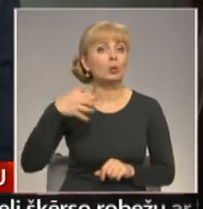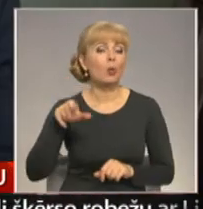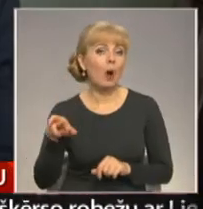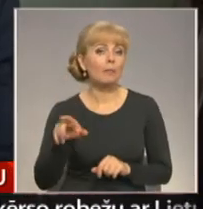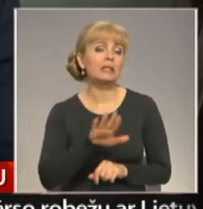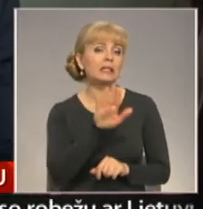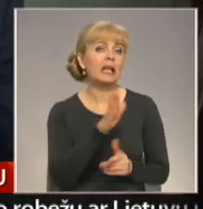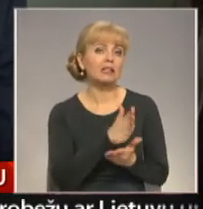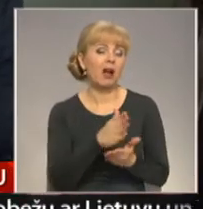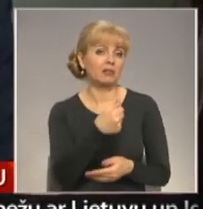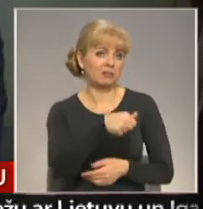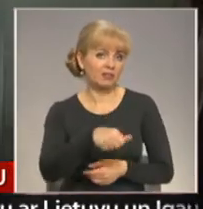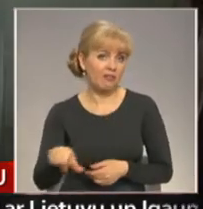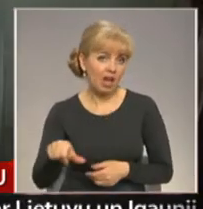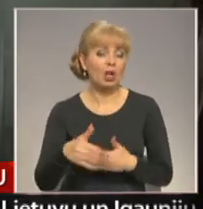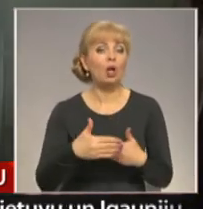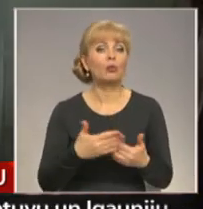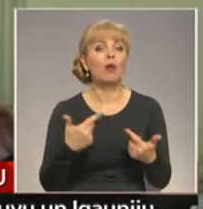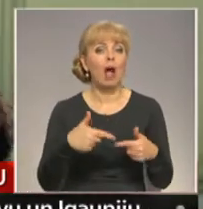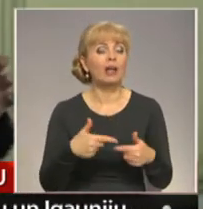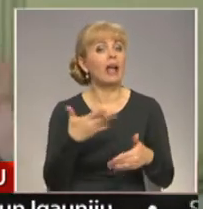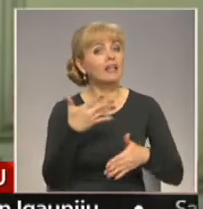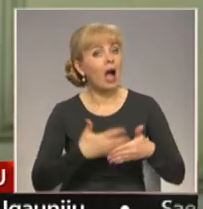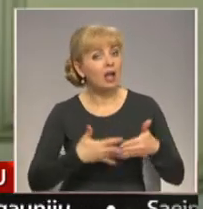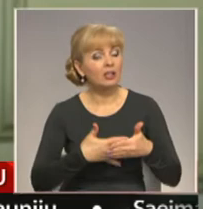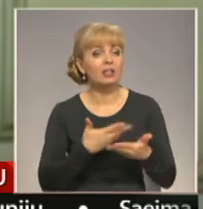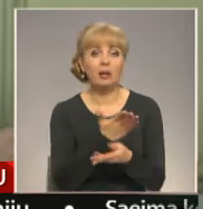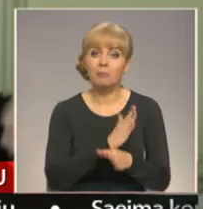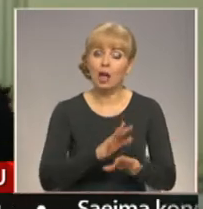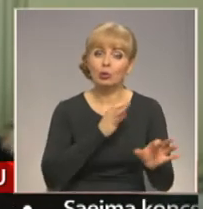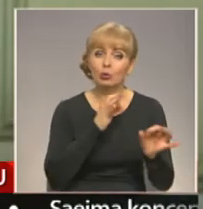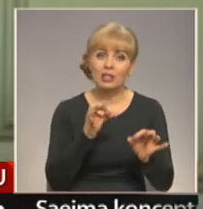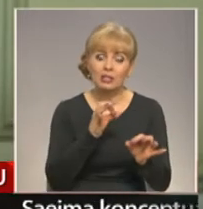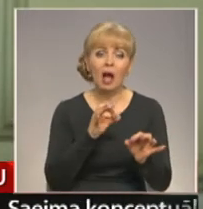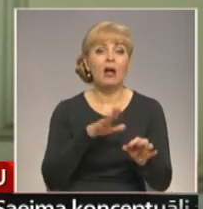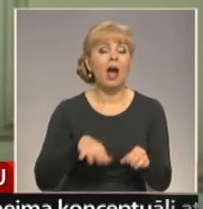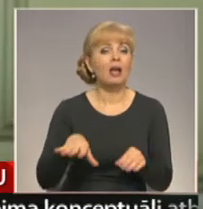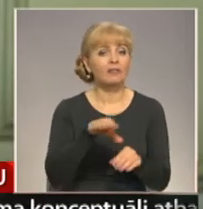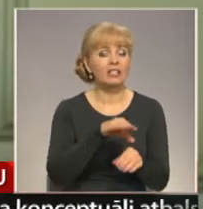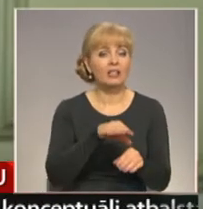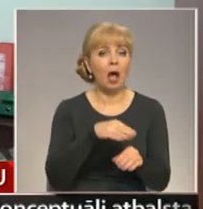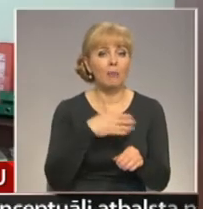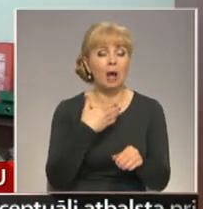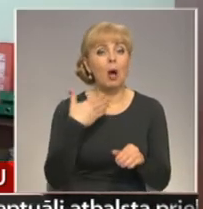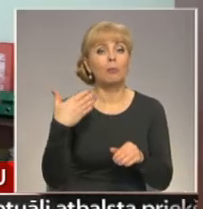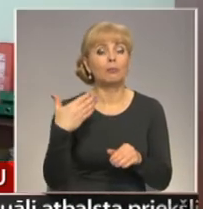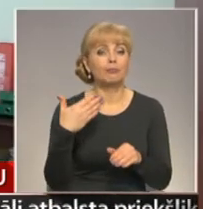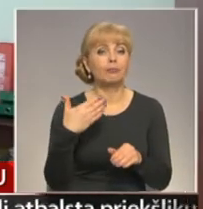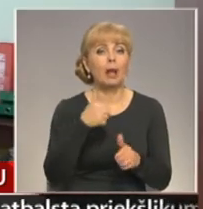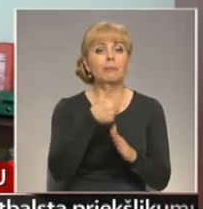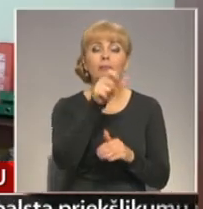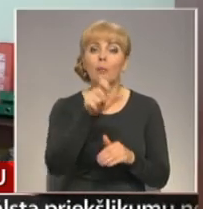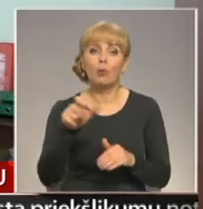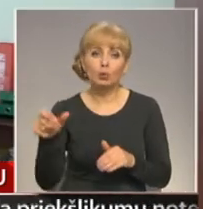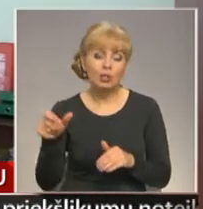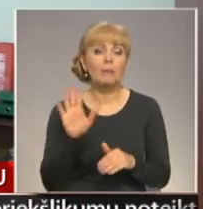kārtības šodien svītrots, taču tas tuvākajā laikā esot jāatrisina veicot diskusijas ar visām iesaistītajām pusēm. Tas konkrētais termiņš, līdz kuram ir jāpabeidz